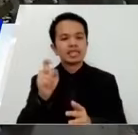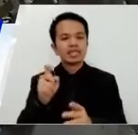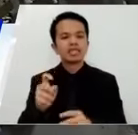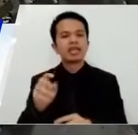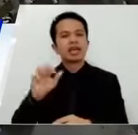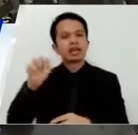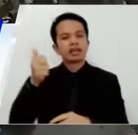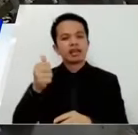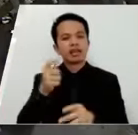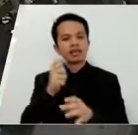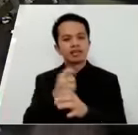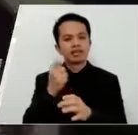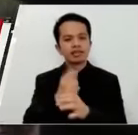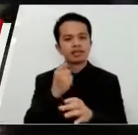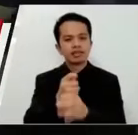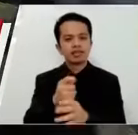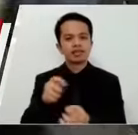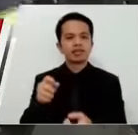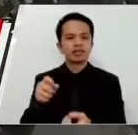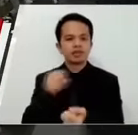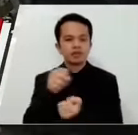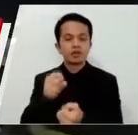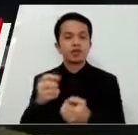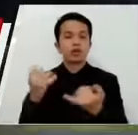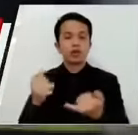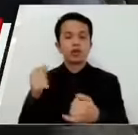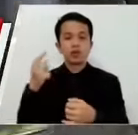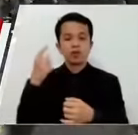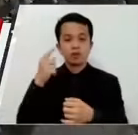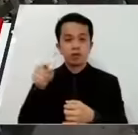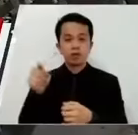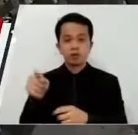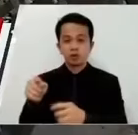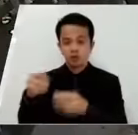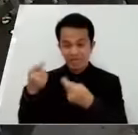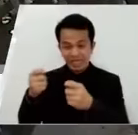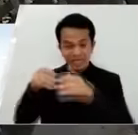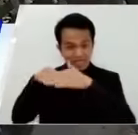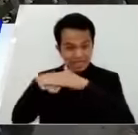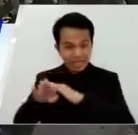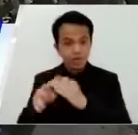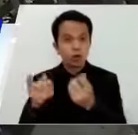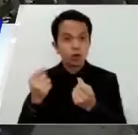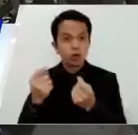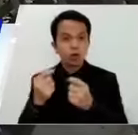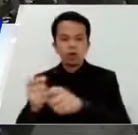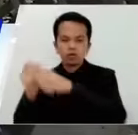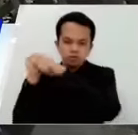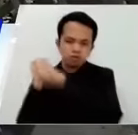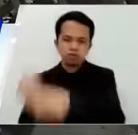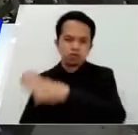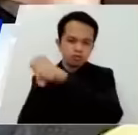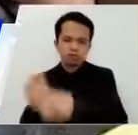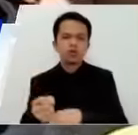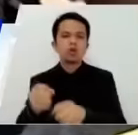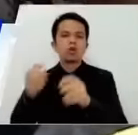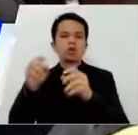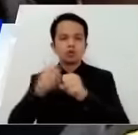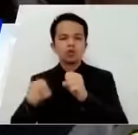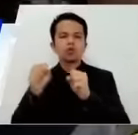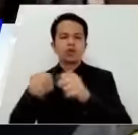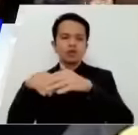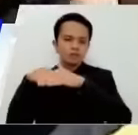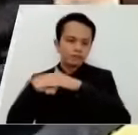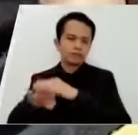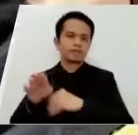Para mabilis na mapasok ng mga kagawad ng pamatay sunog itong lugar, binutas na nilang pader para agad silang makapenetrate sa loob. Sobrang init